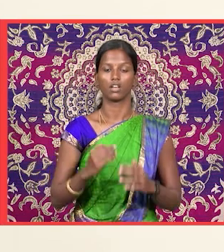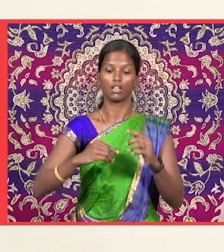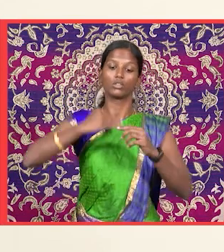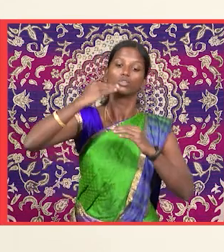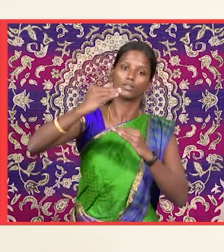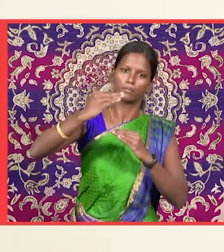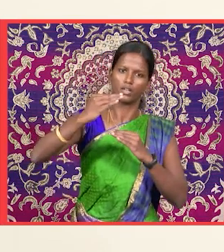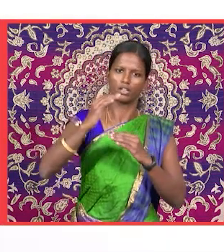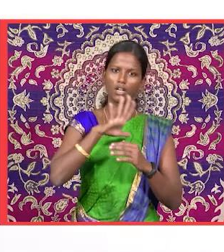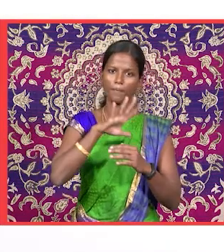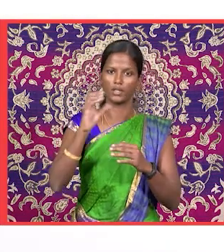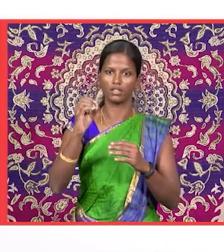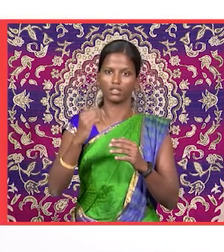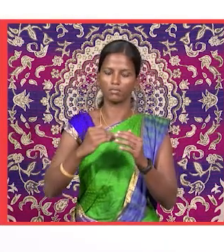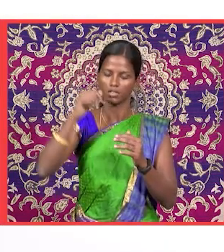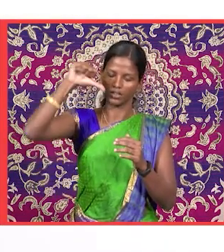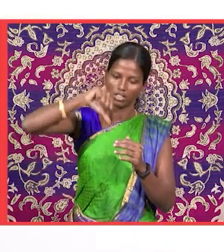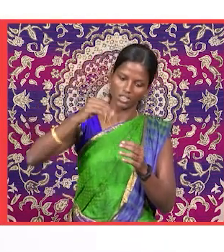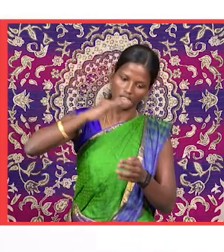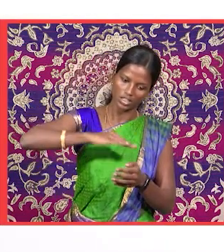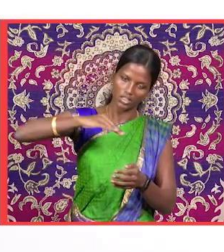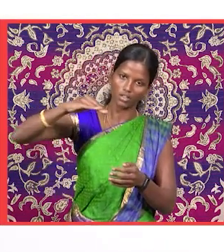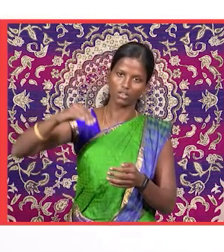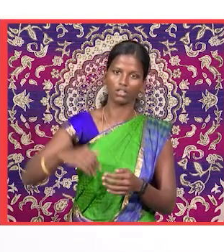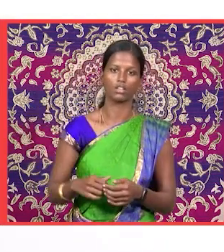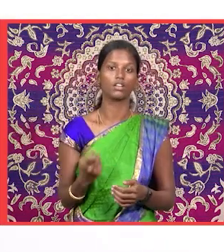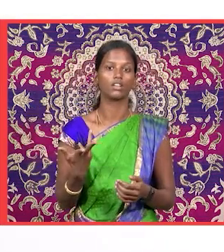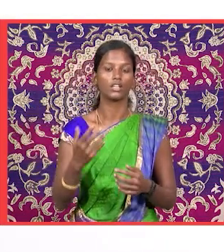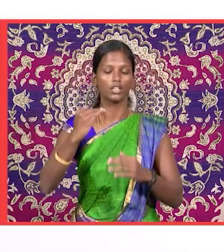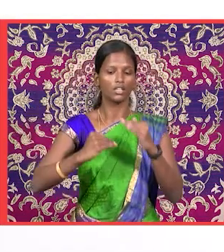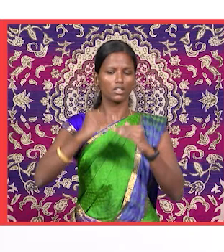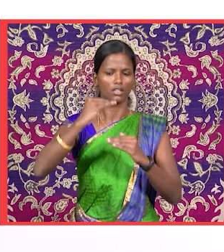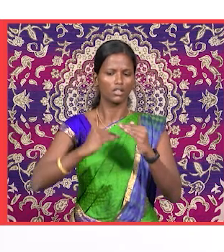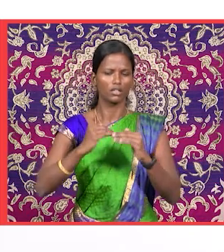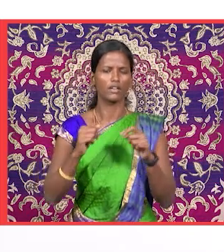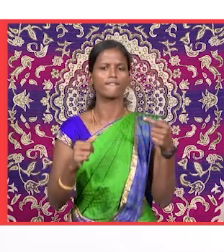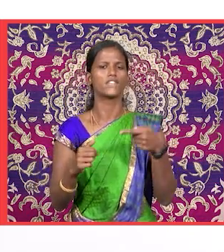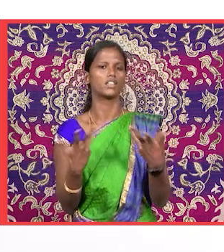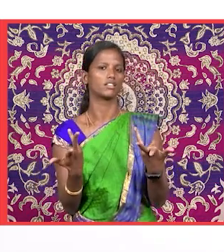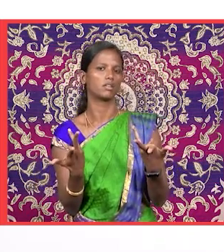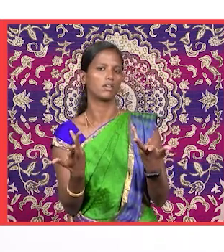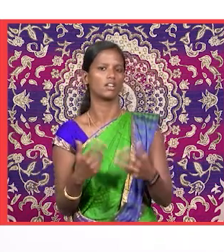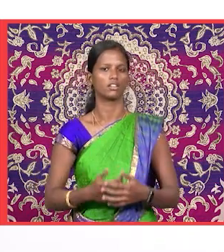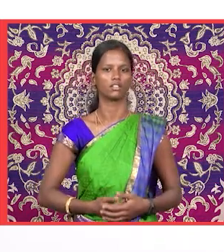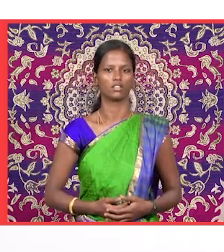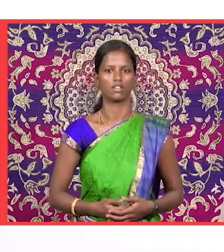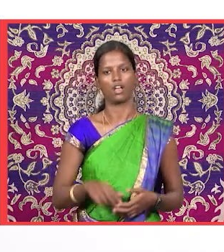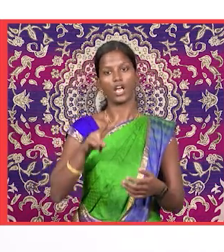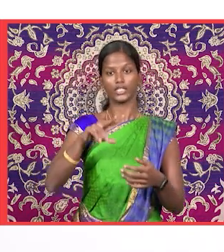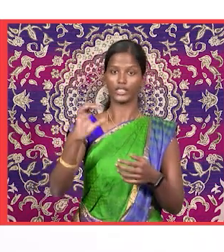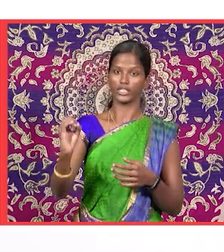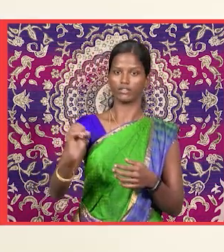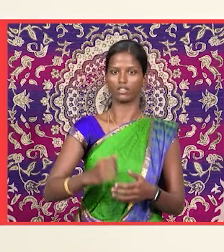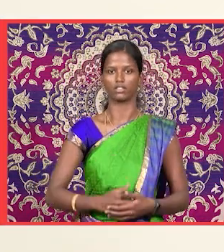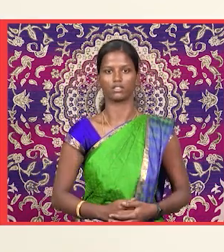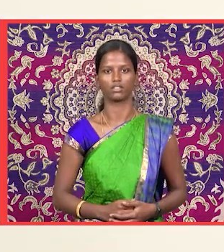நிறையணும்னா எவ்வளோதான் நிறையுது? 20% தான் நிறையுது, ஆமாங்களா? ஆல்ரெடி 30% நிறைஞ்சிருச்சு. நம்ம எது வரைக்கும் கொண்டு